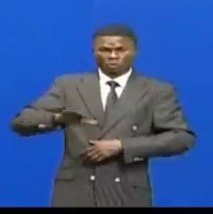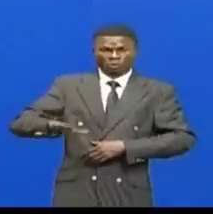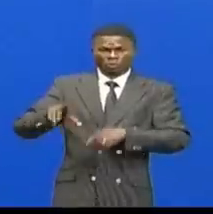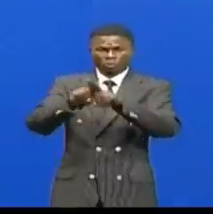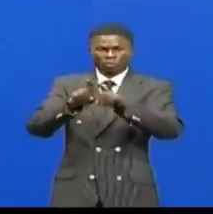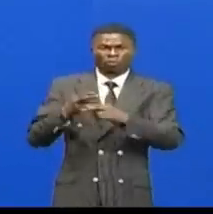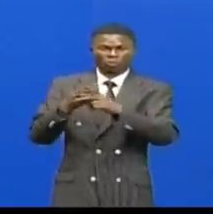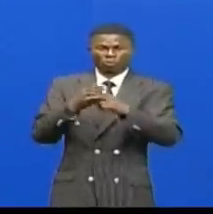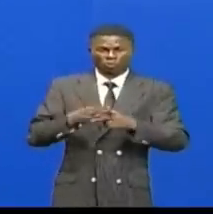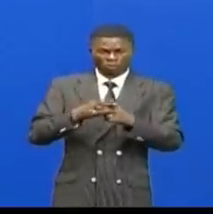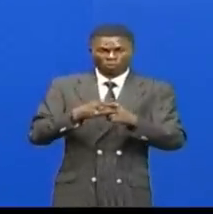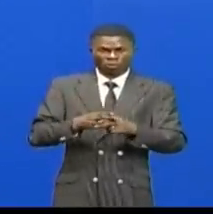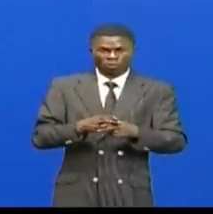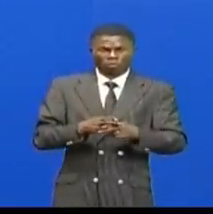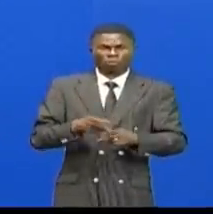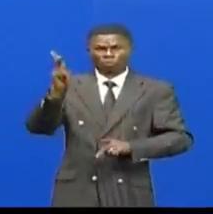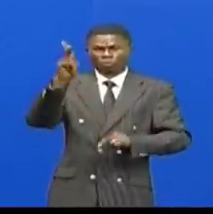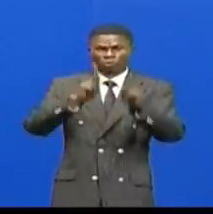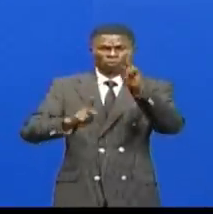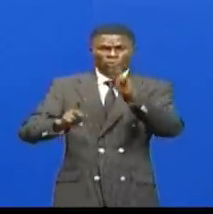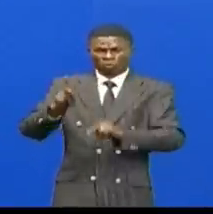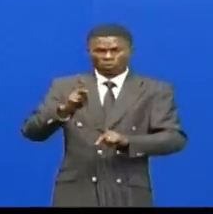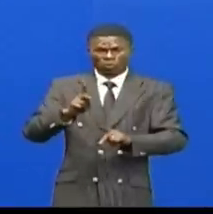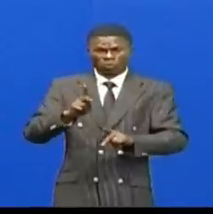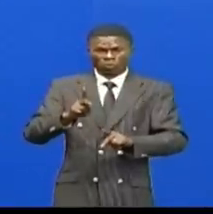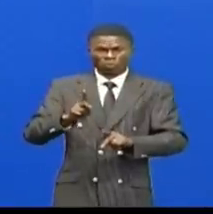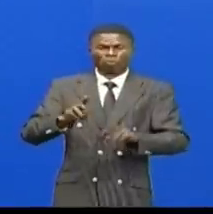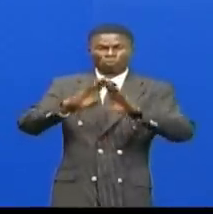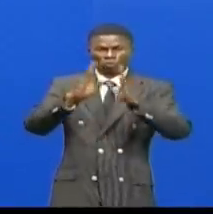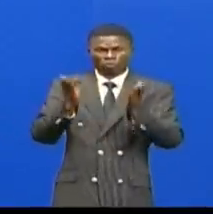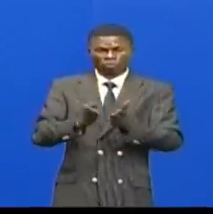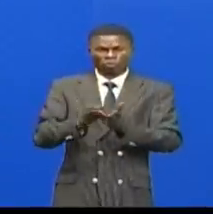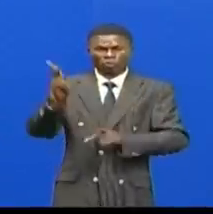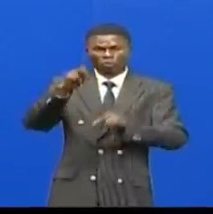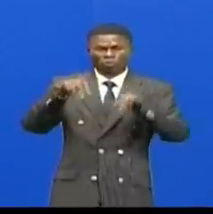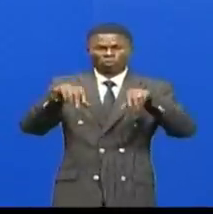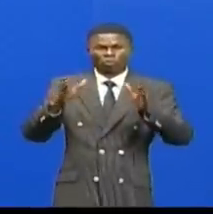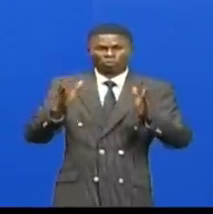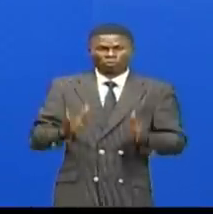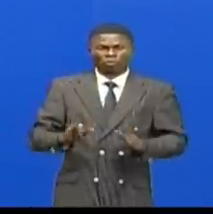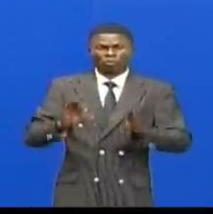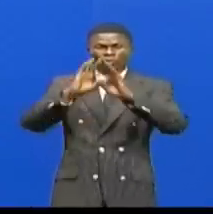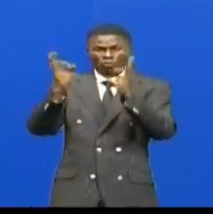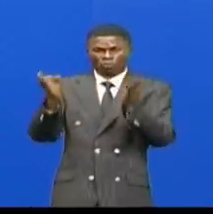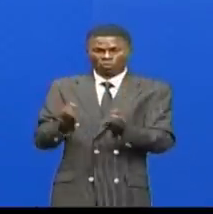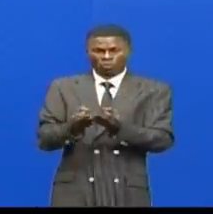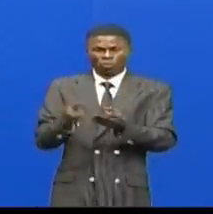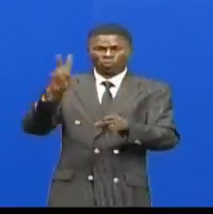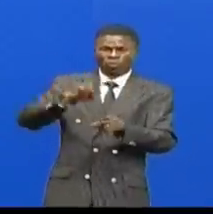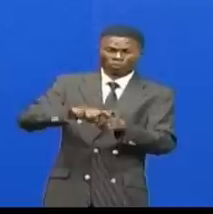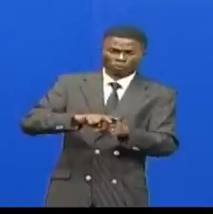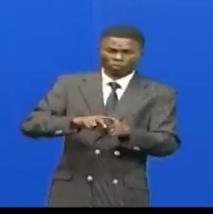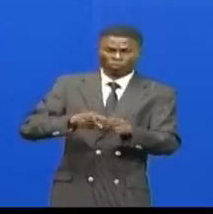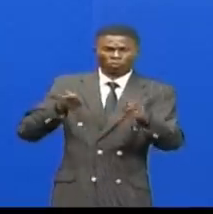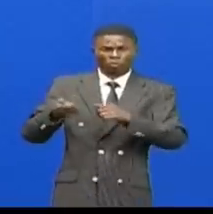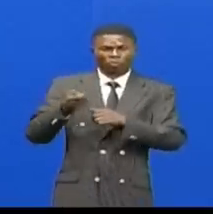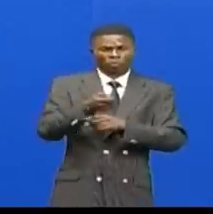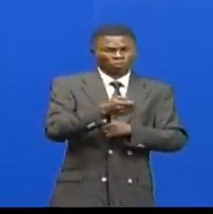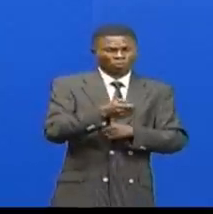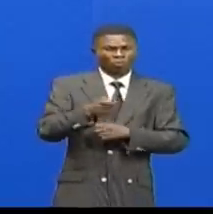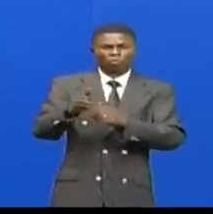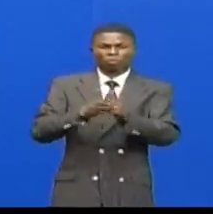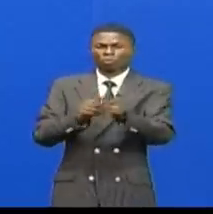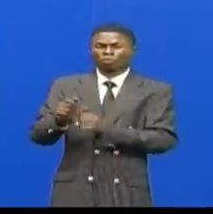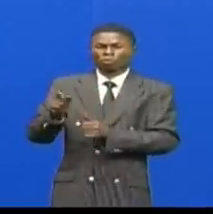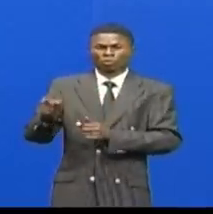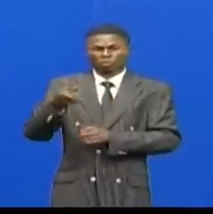la sécurisation de nos populations. À tous les compatriotes, aux familles victimes des exactions de cette barbarie,